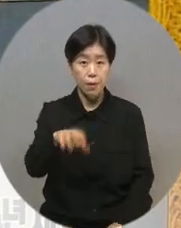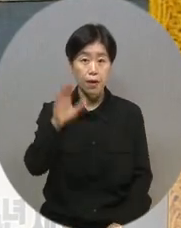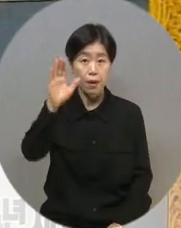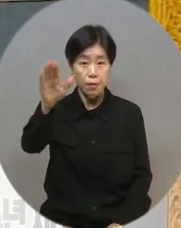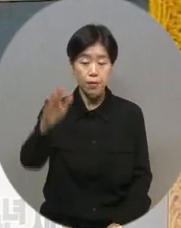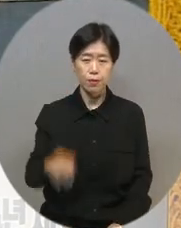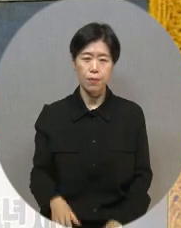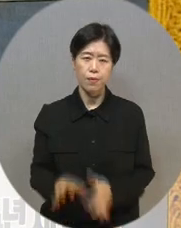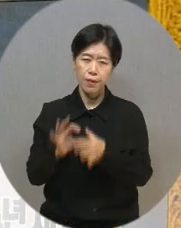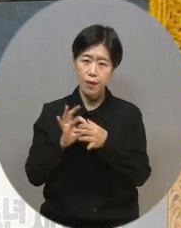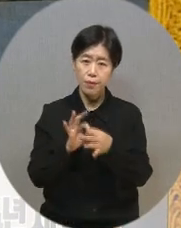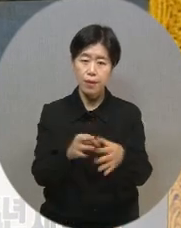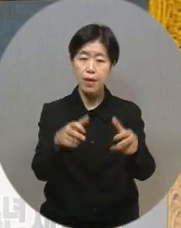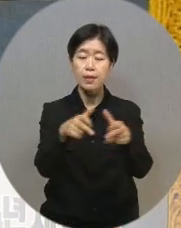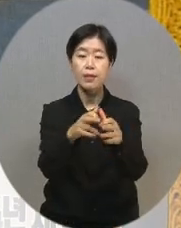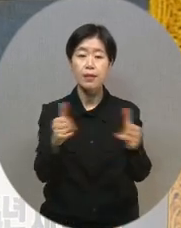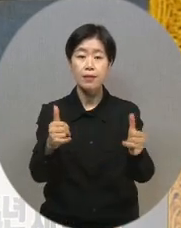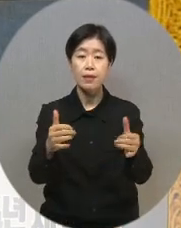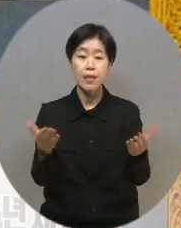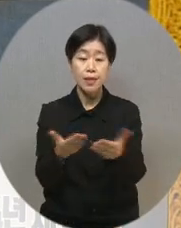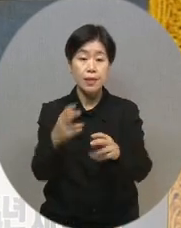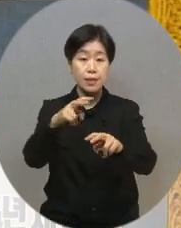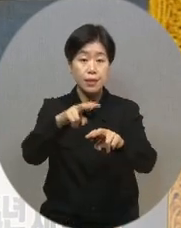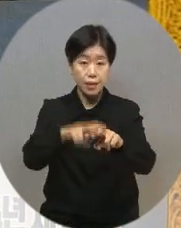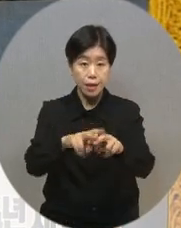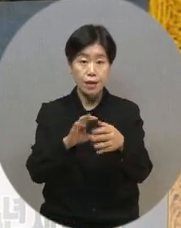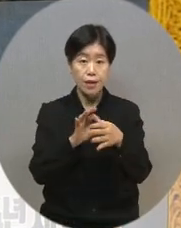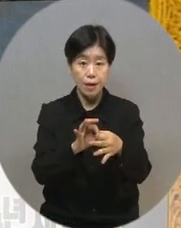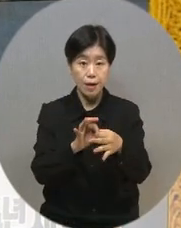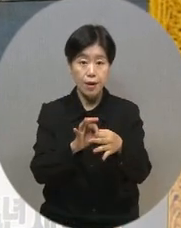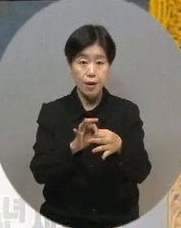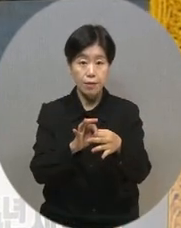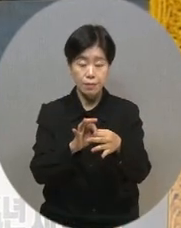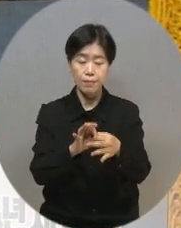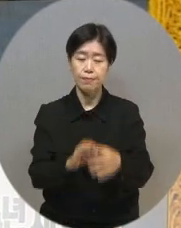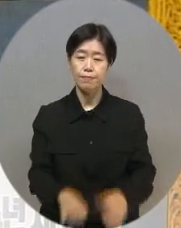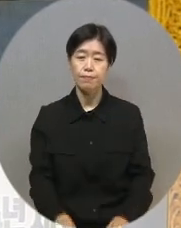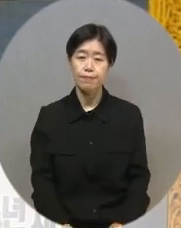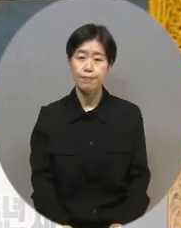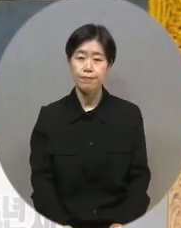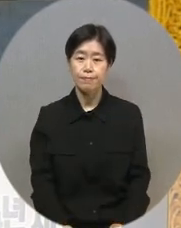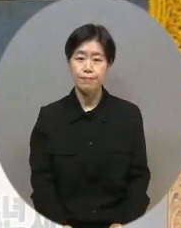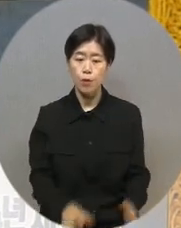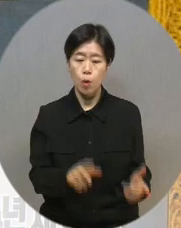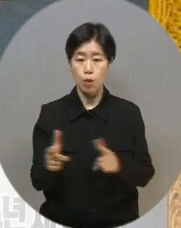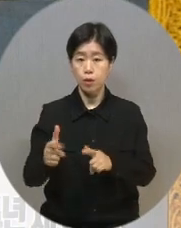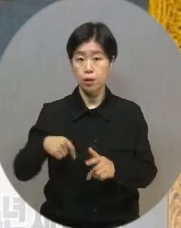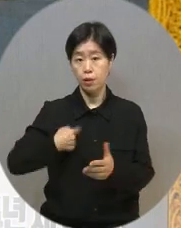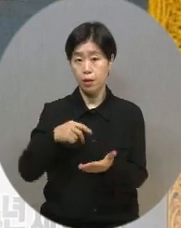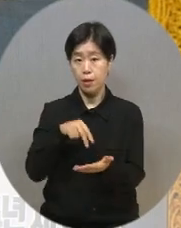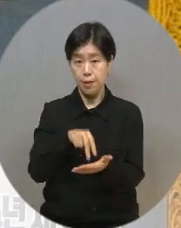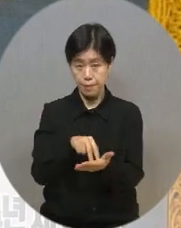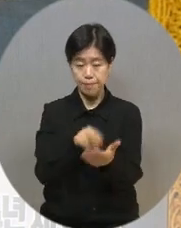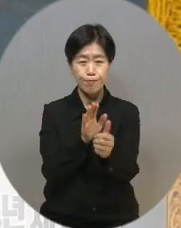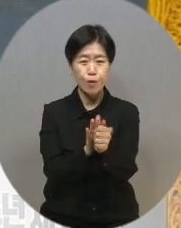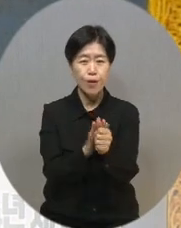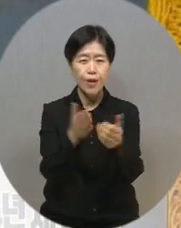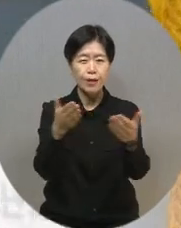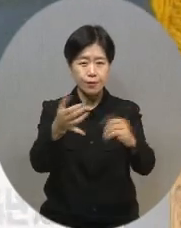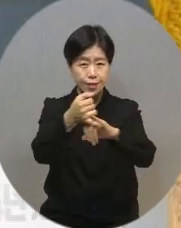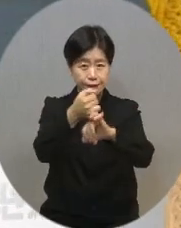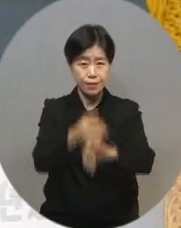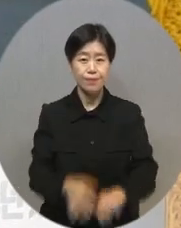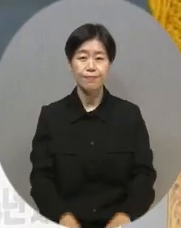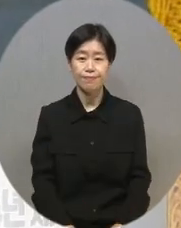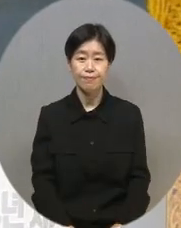장애인들을 위해서 장애인 일자리로 한궁을 통해서 자립할 수 있도록 일자리를 많이 만들고